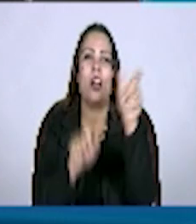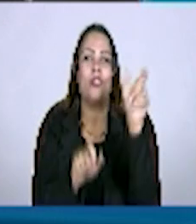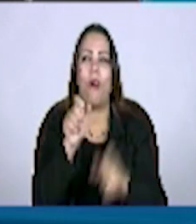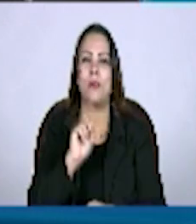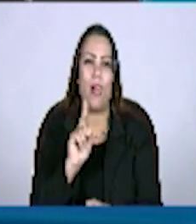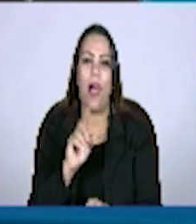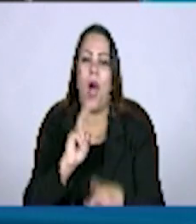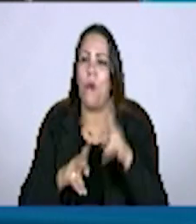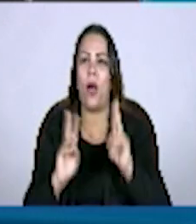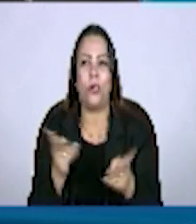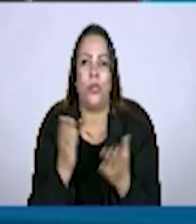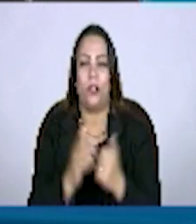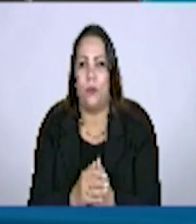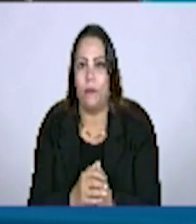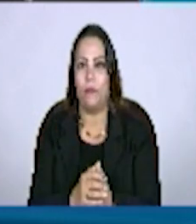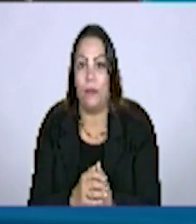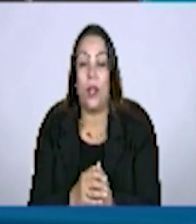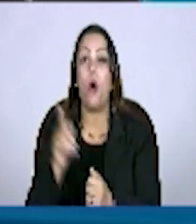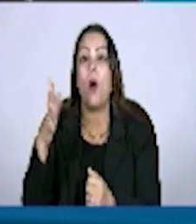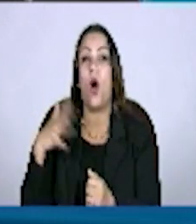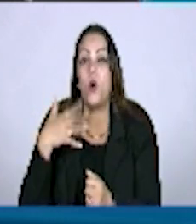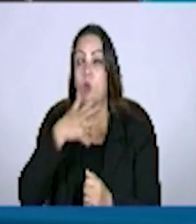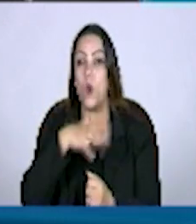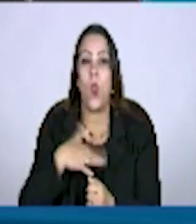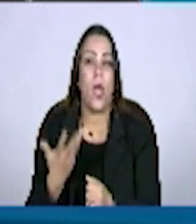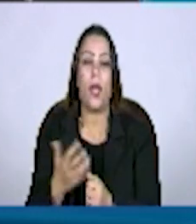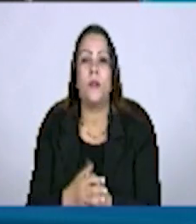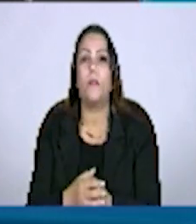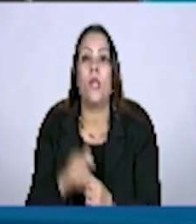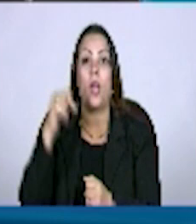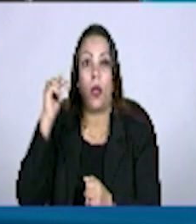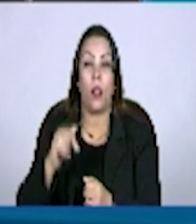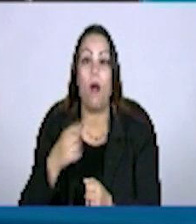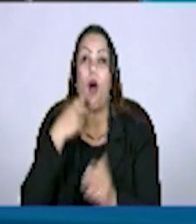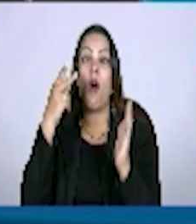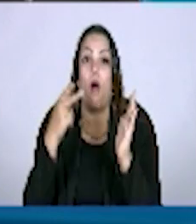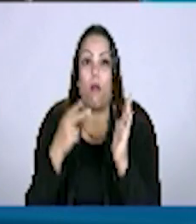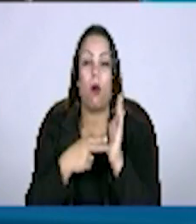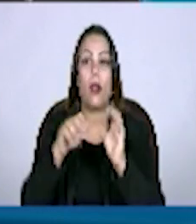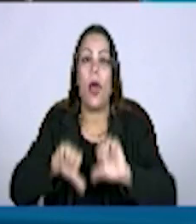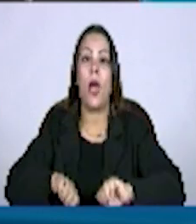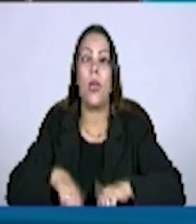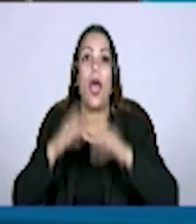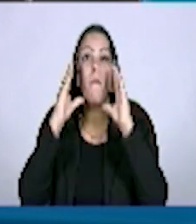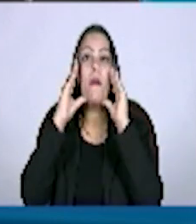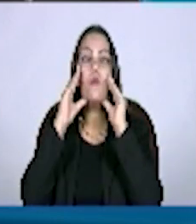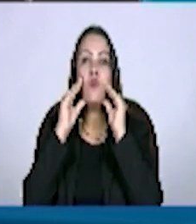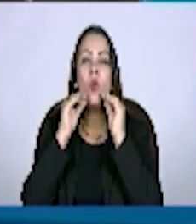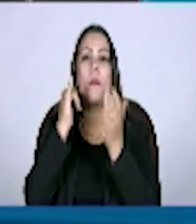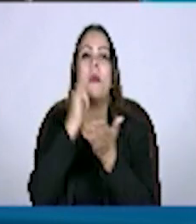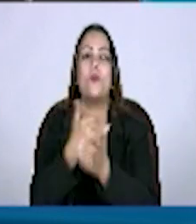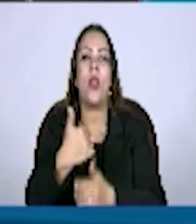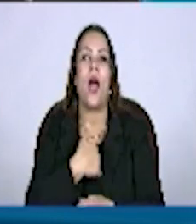او اشياء هو عايز يقول لنا النهارده ده ان قرار الحياه السعيده اولا قرار في ايدين